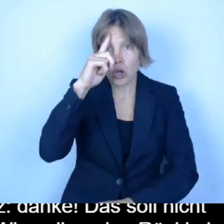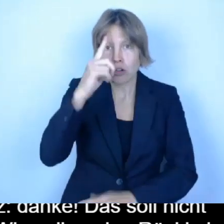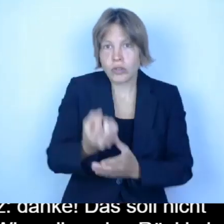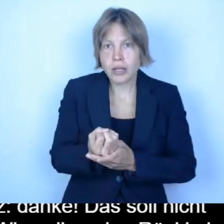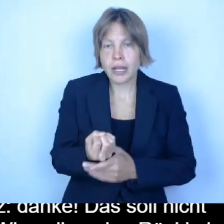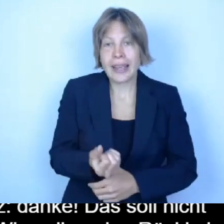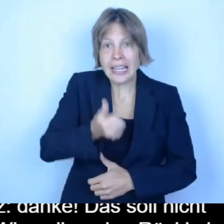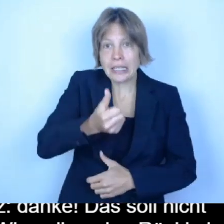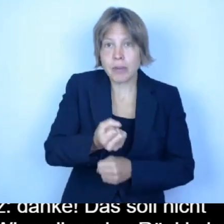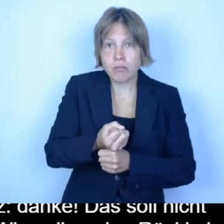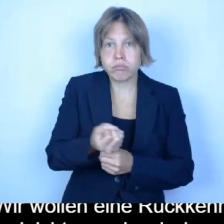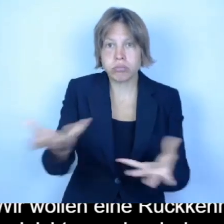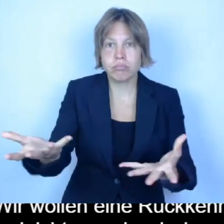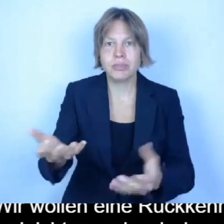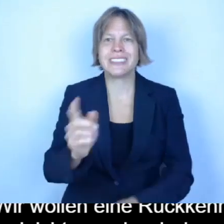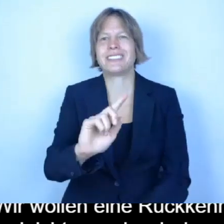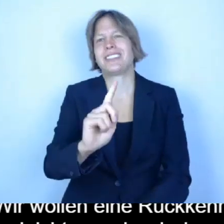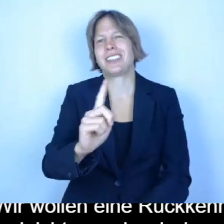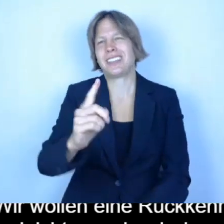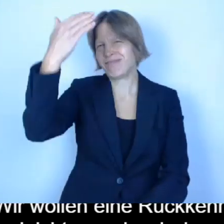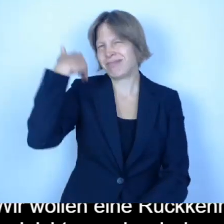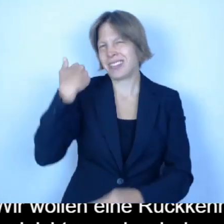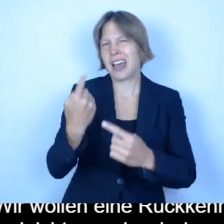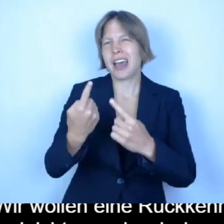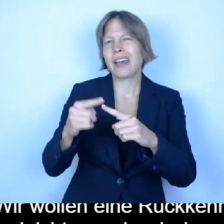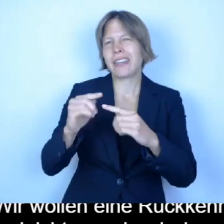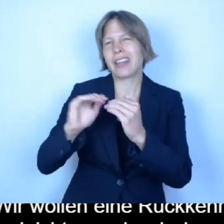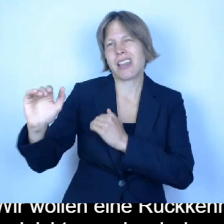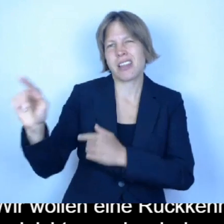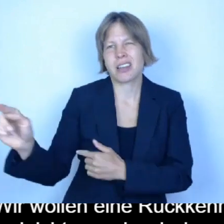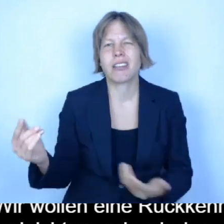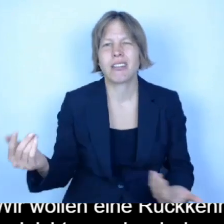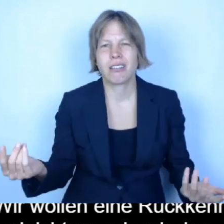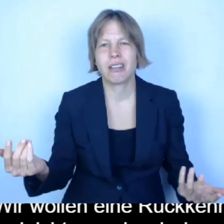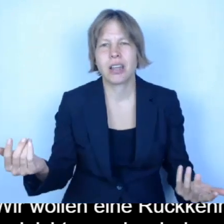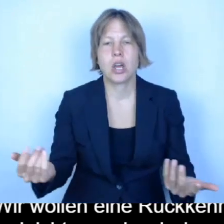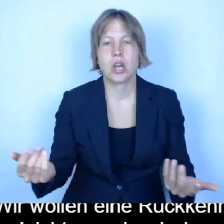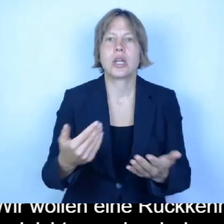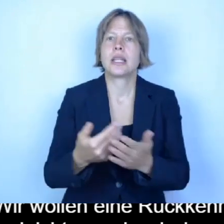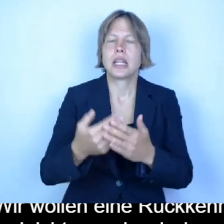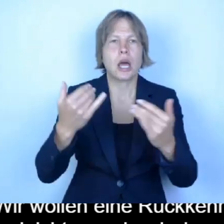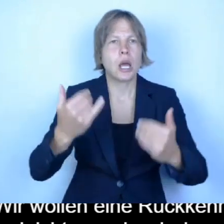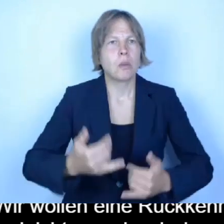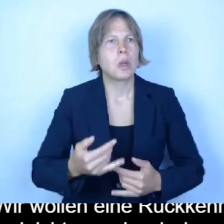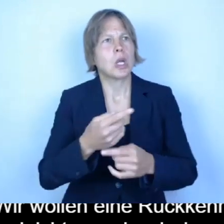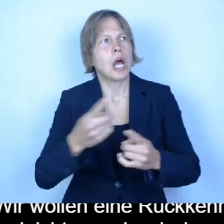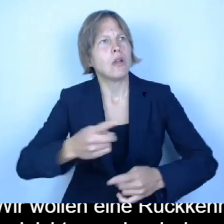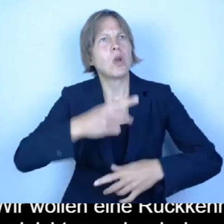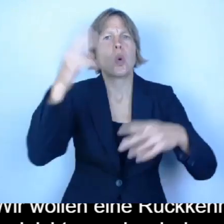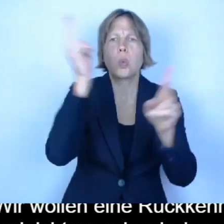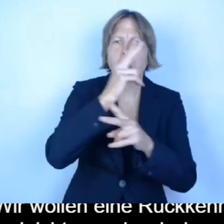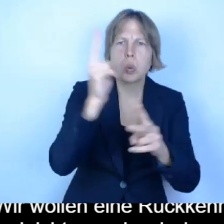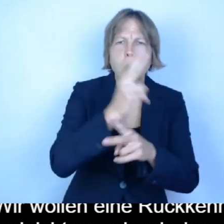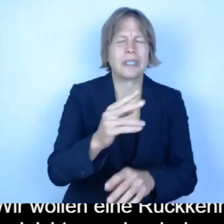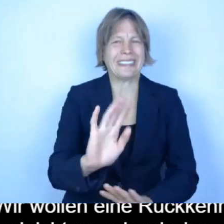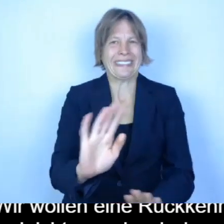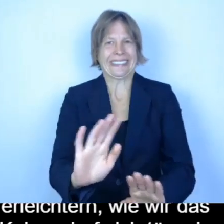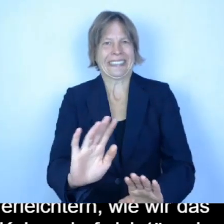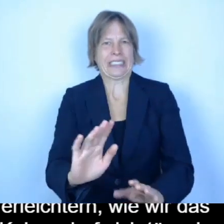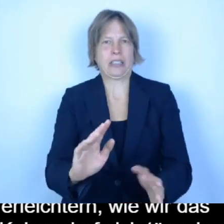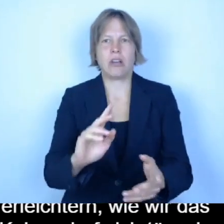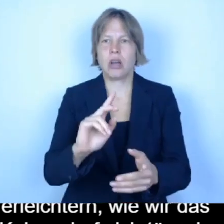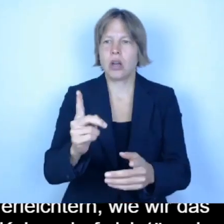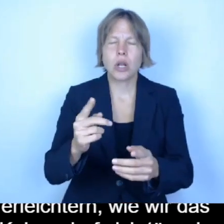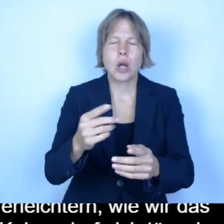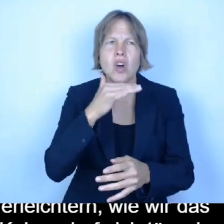Überstürztheit. Und all denjenigen, die jetzt auch mit völlig spannenden Theorien kommen, ob es das alles gebraucht hätte, oder